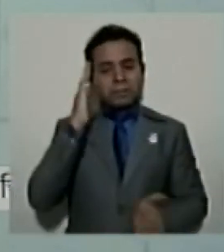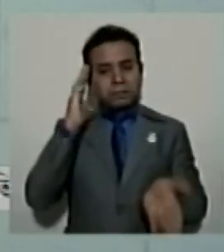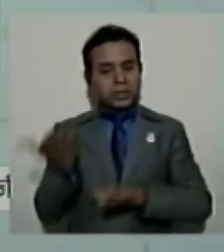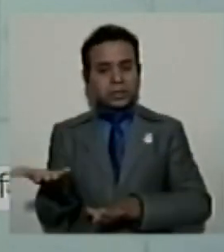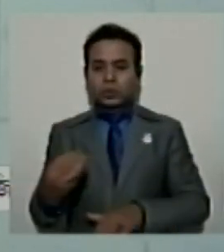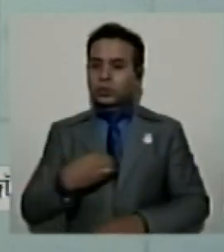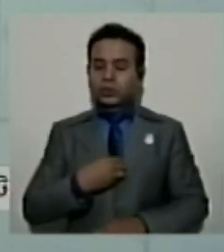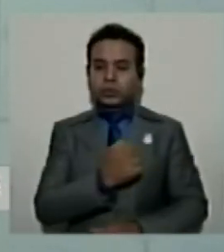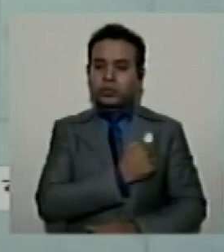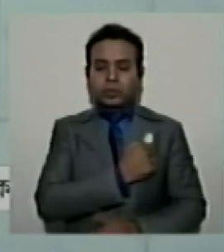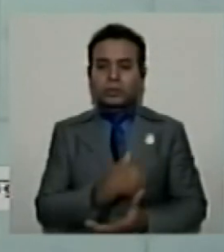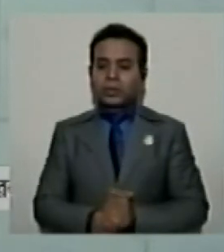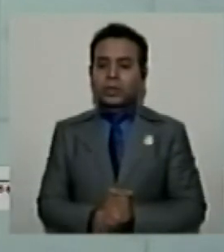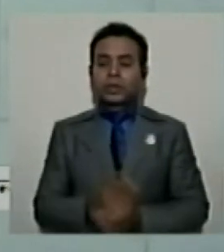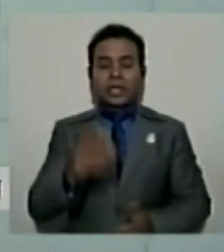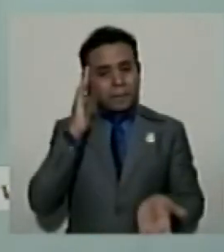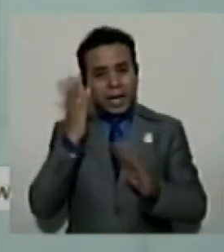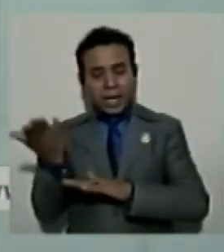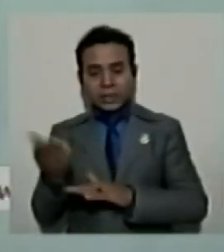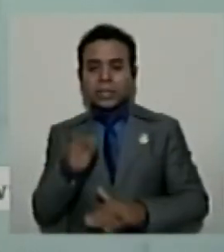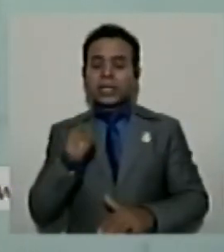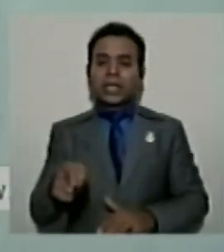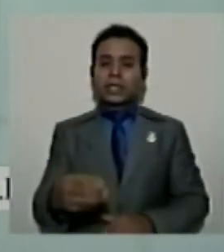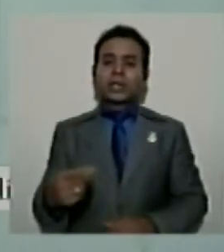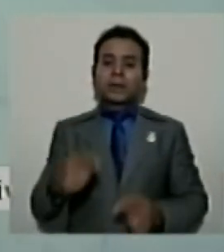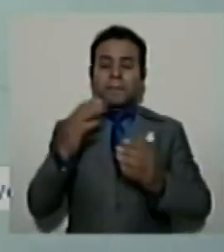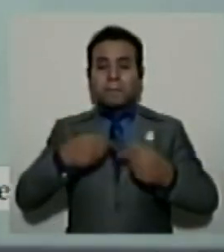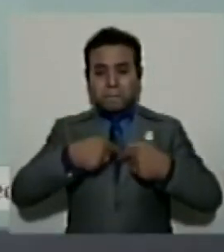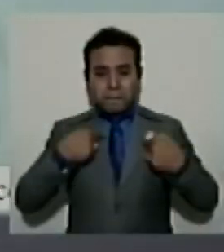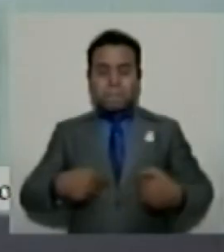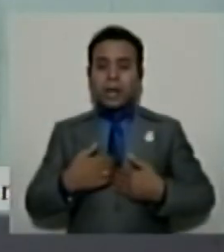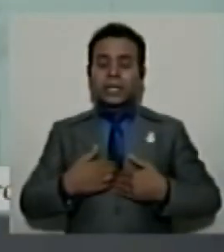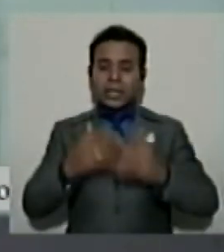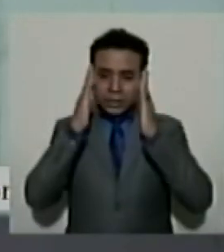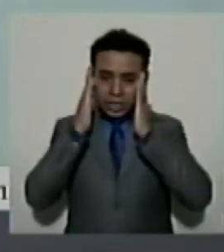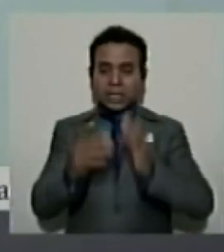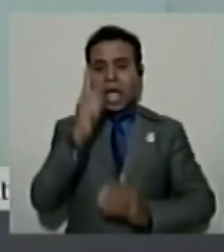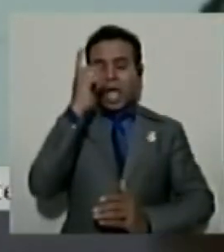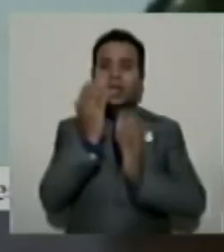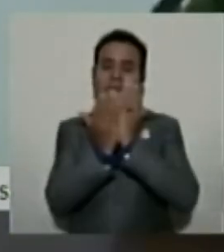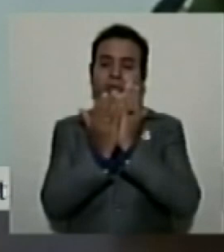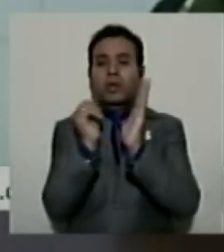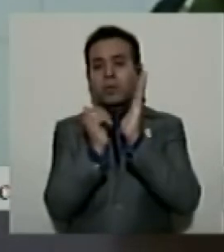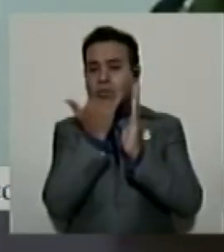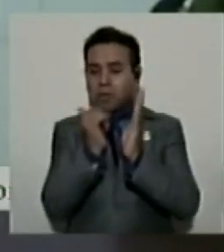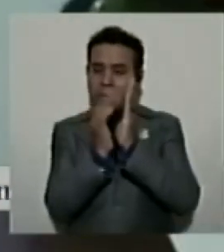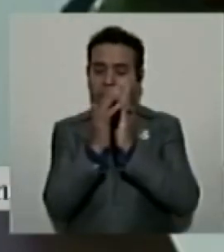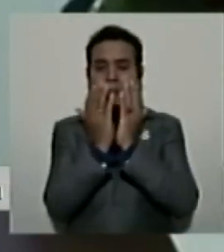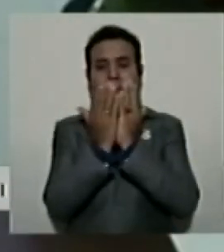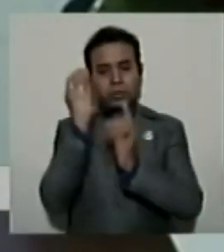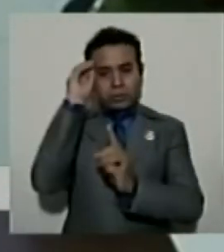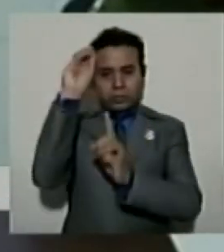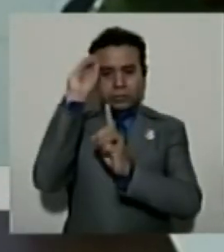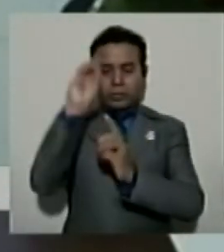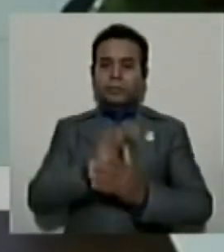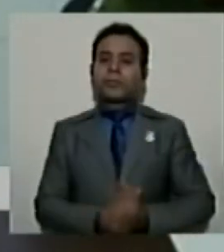শান্তি কামনা করছি, মহান আল্লাহ তাদের বেশ নসিব করুন। গত 24 ঘন্টায় সুস্থ হয়েছেন 10 জন